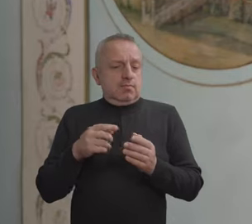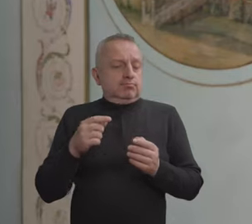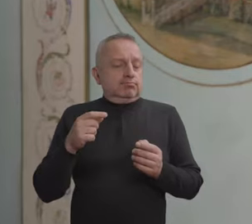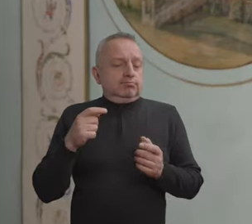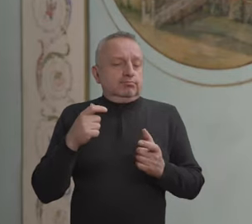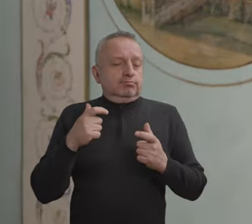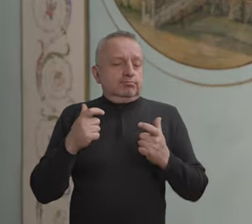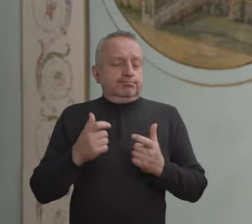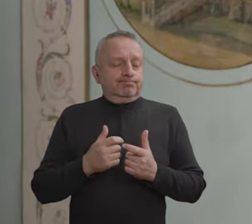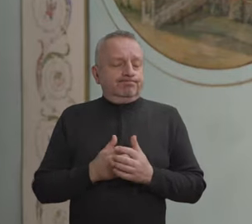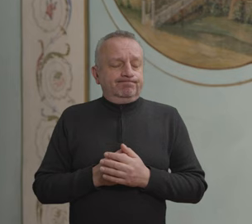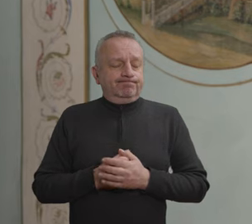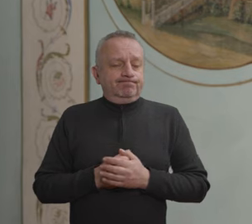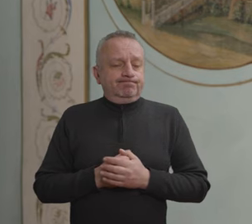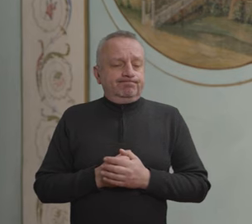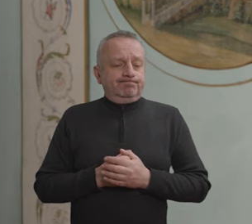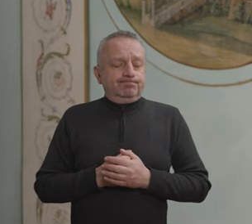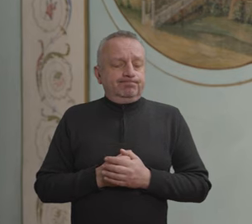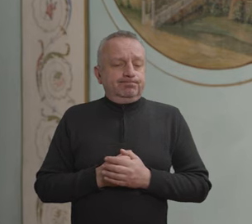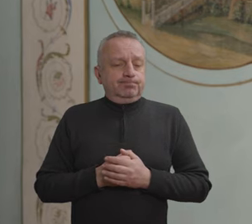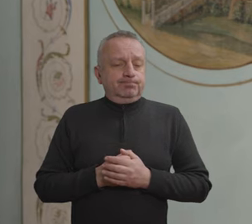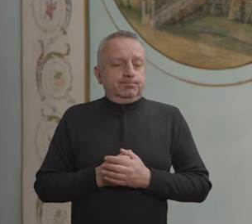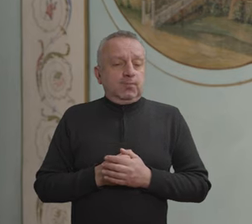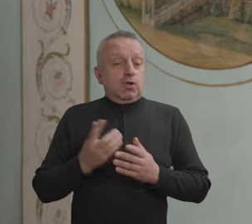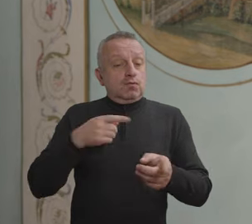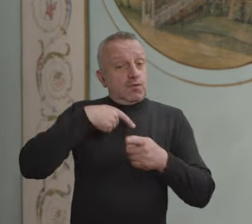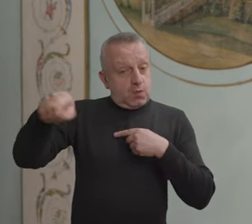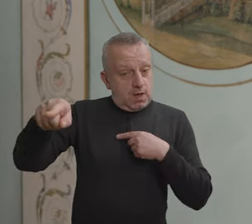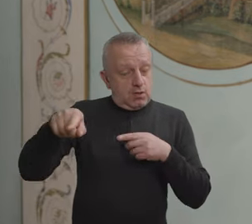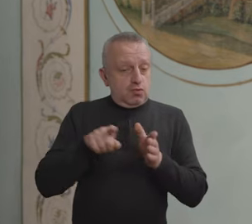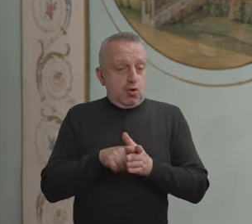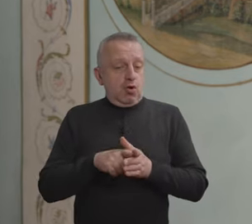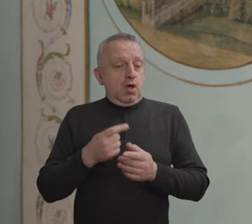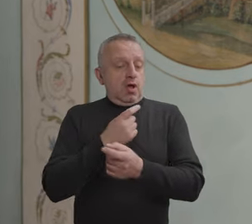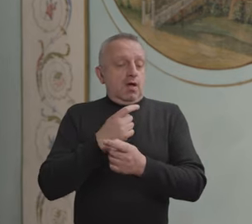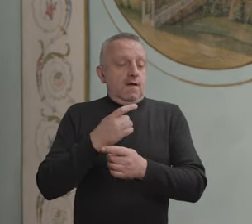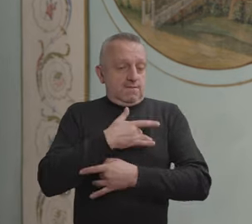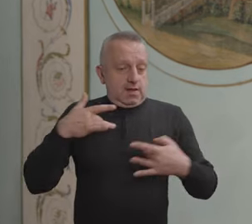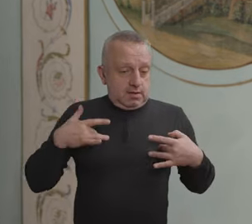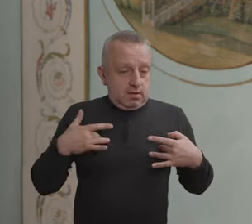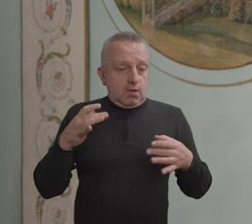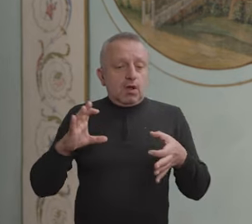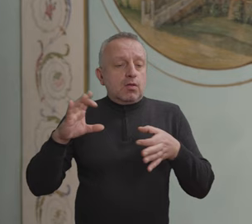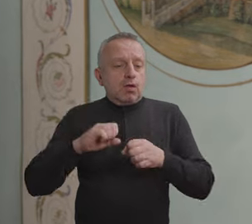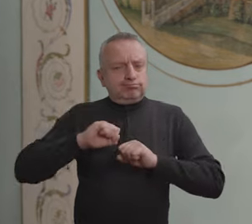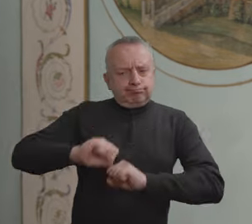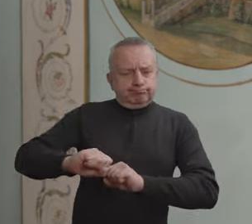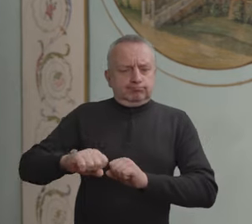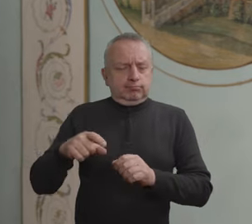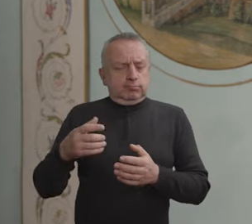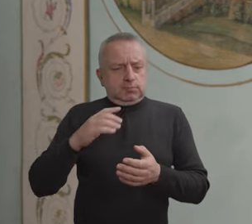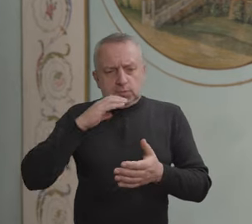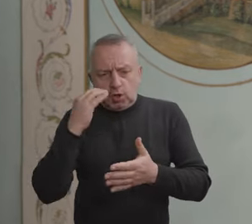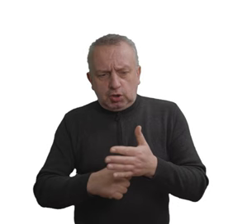roku został wysłany ze specjalną misją do Budapesztu w celu uzgodnienia transportu broni